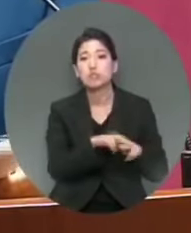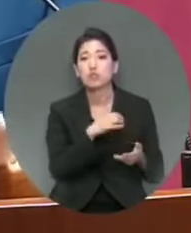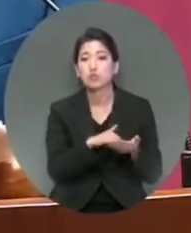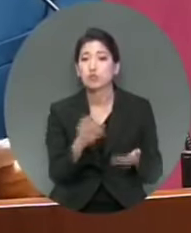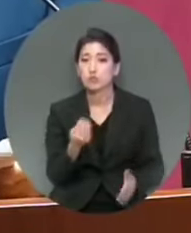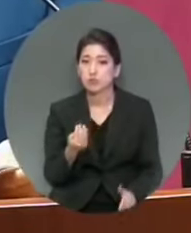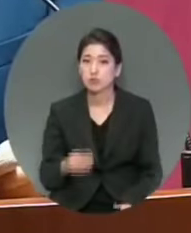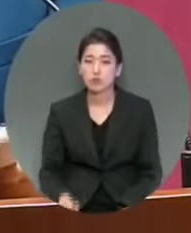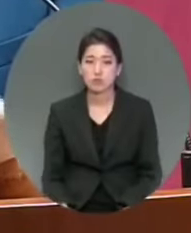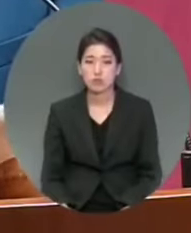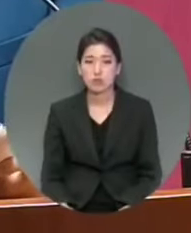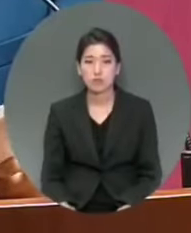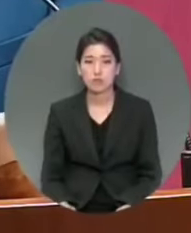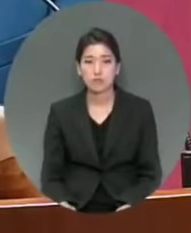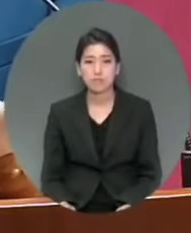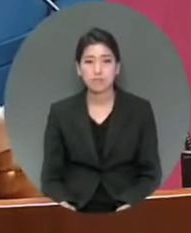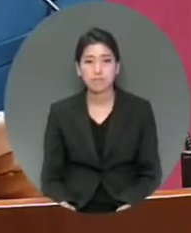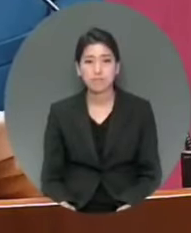계십니까?